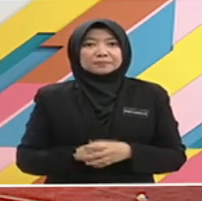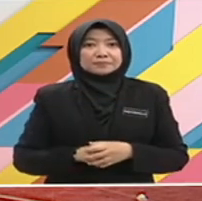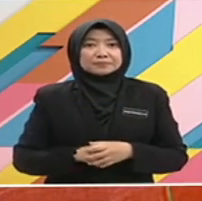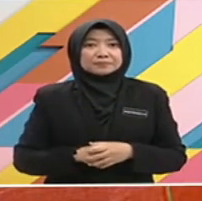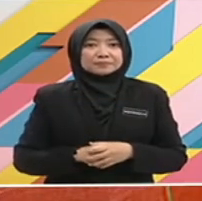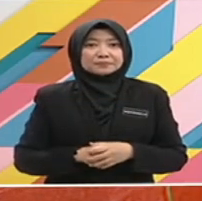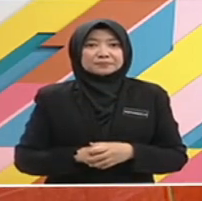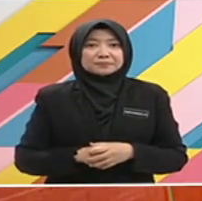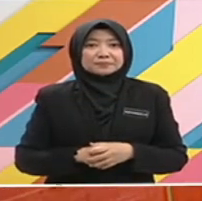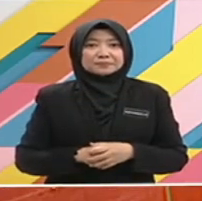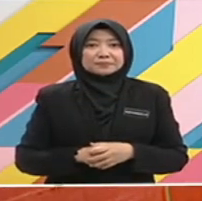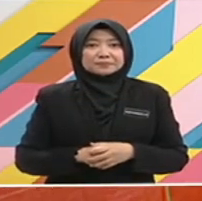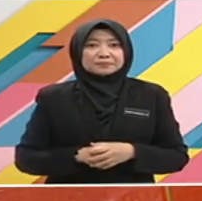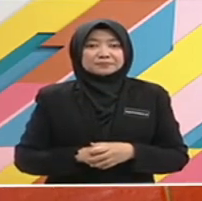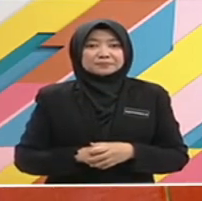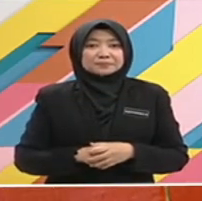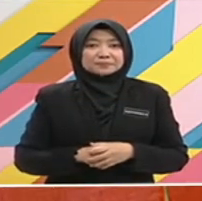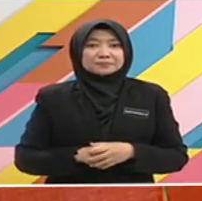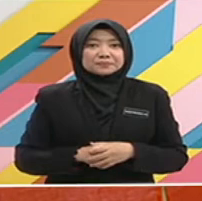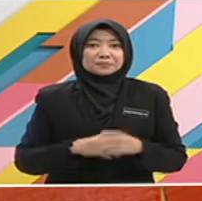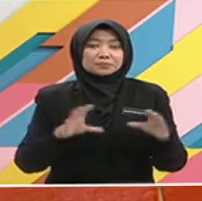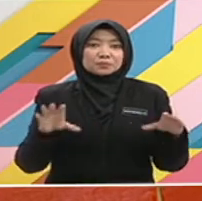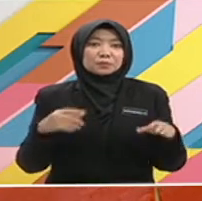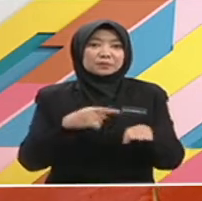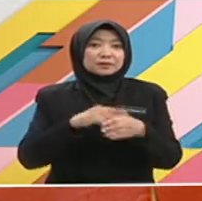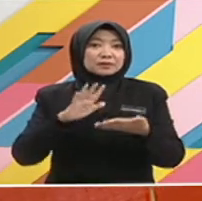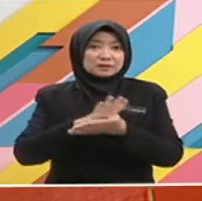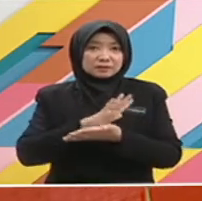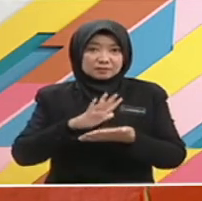mengapa. Saya akan titiskan di kertas saya. Ya.